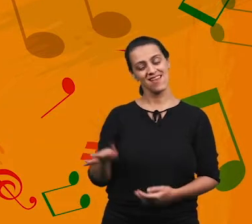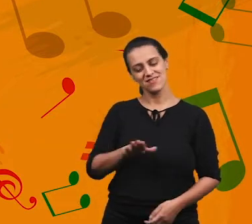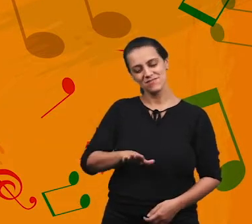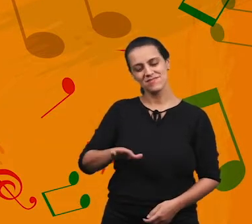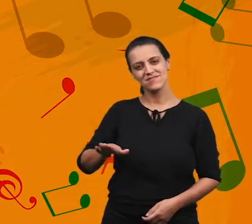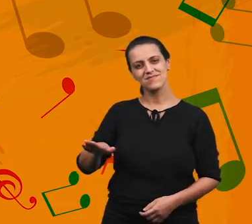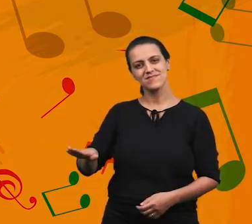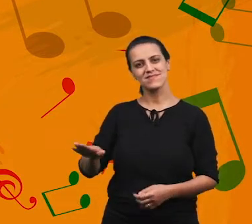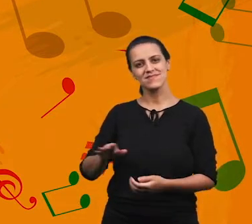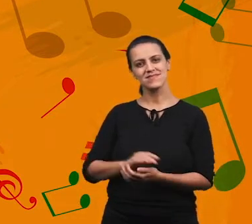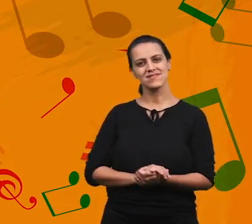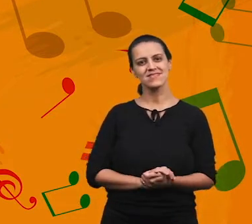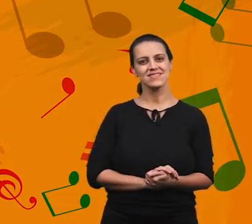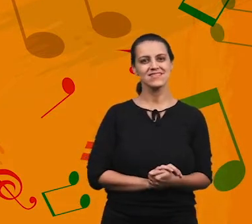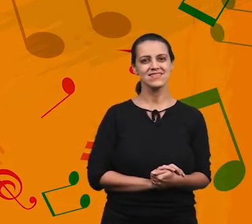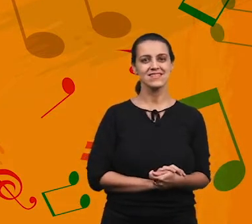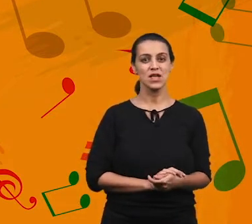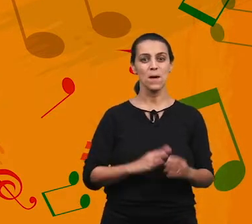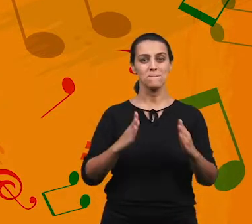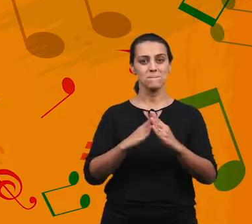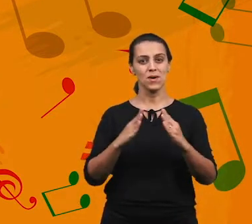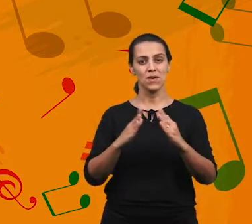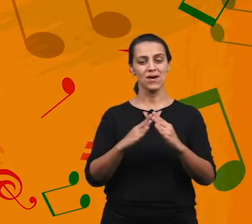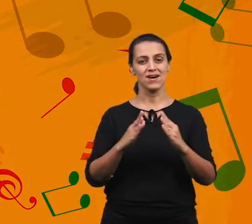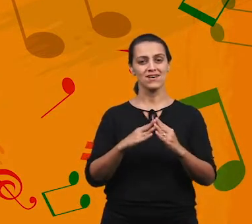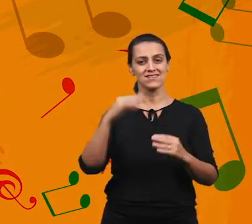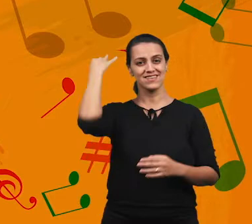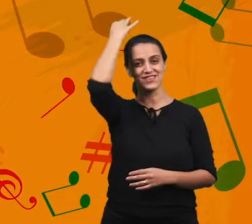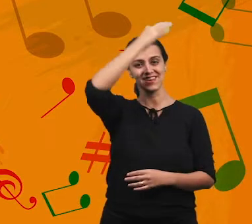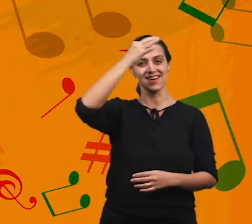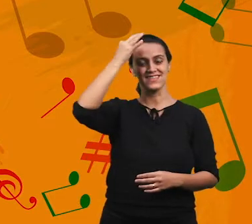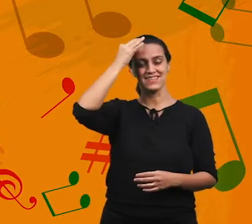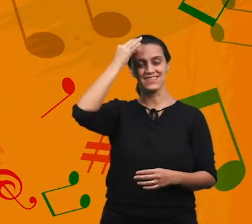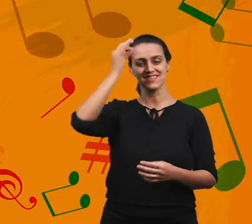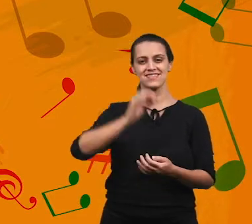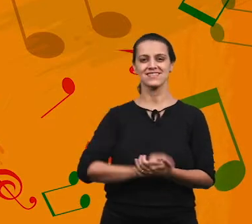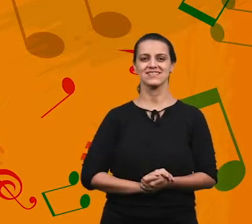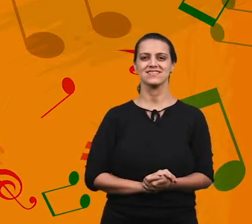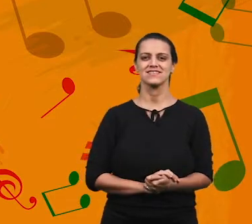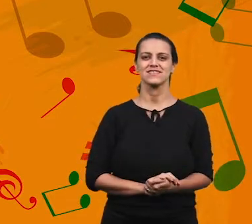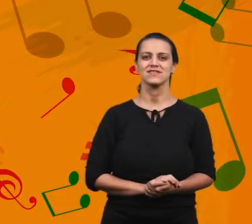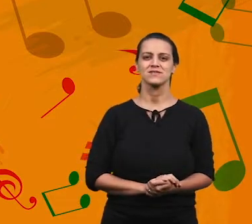Малышка Лавиния Дарос из города Кариасика, штата Эспириту-Санто.